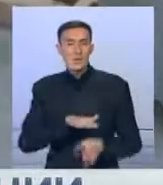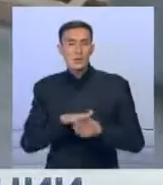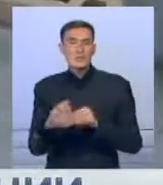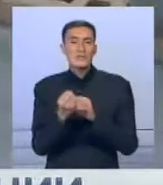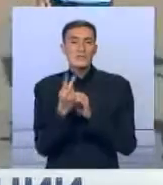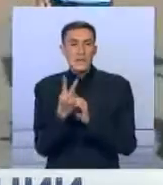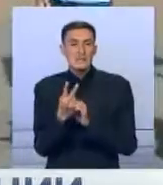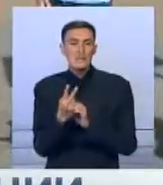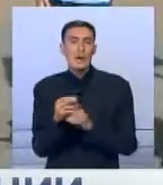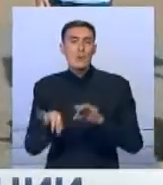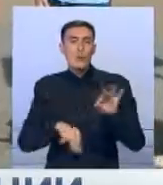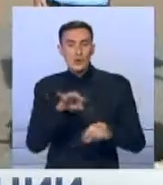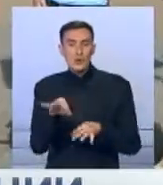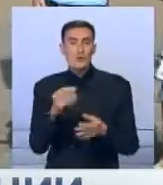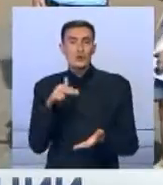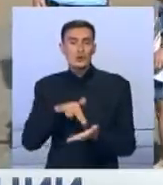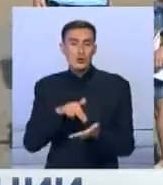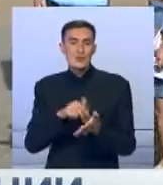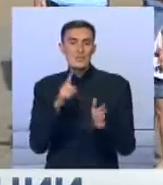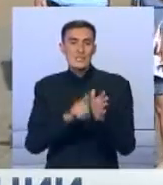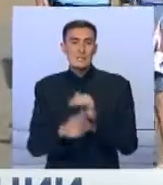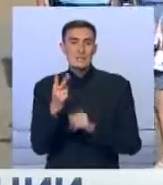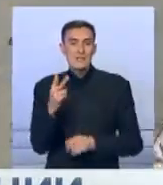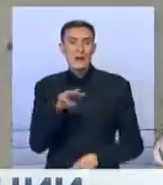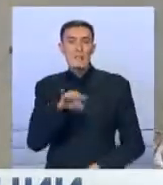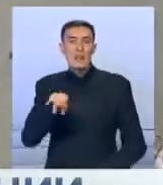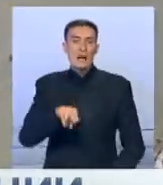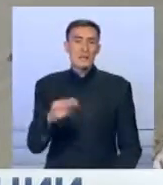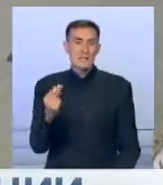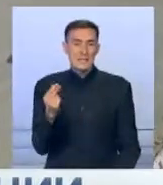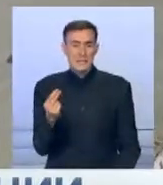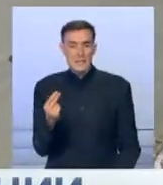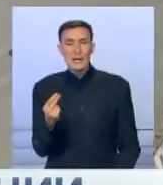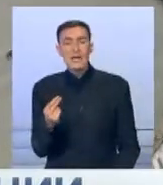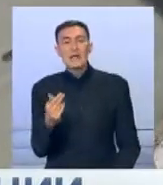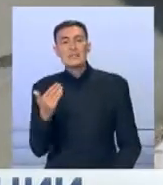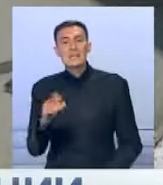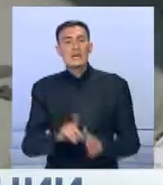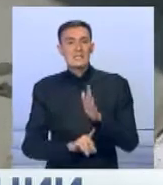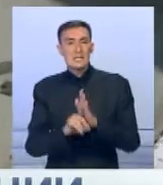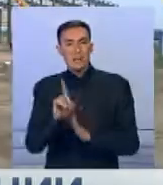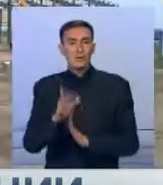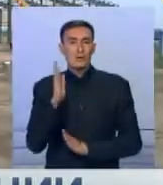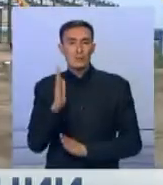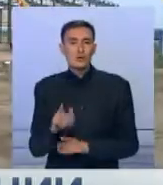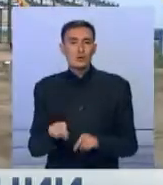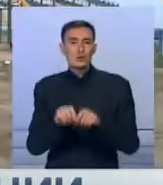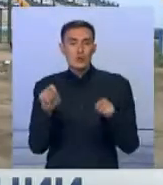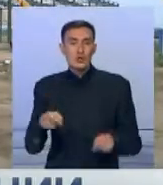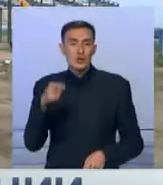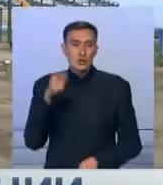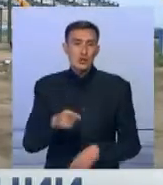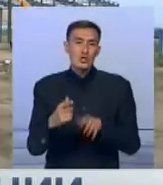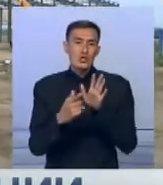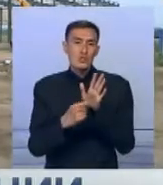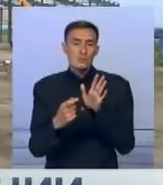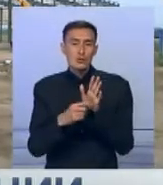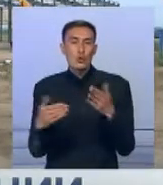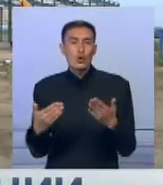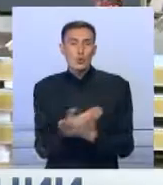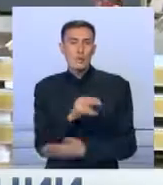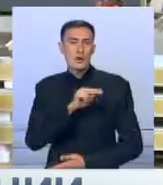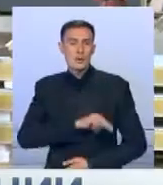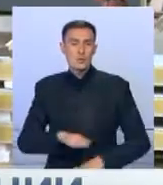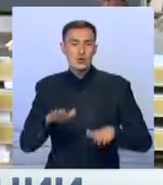реализуются 12 проектов стоимостью 72 миллиарда тенге. С их запуском будет создано 1700